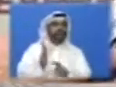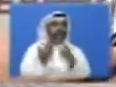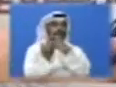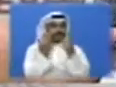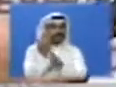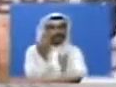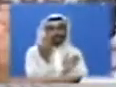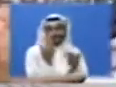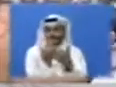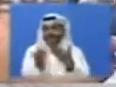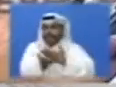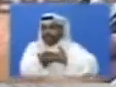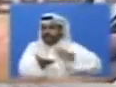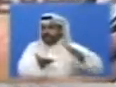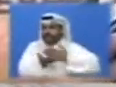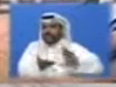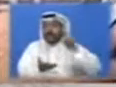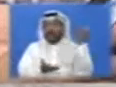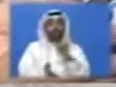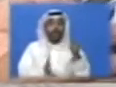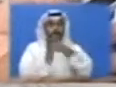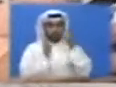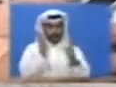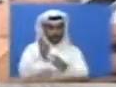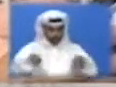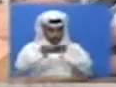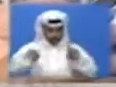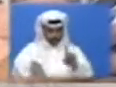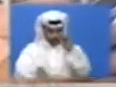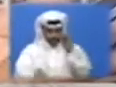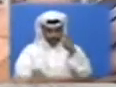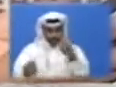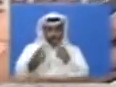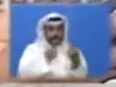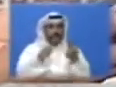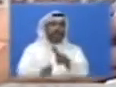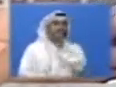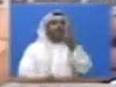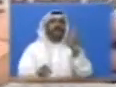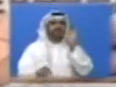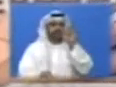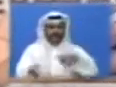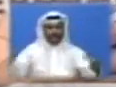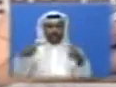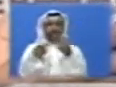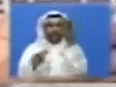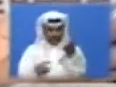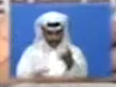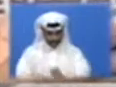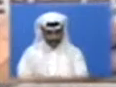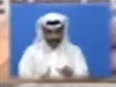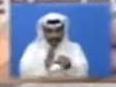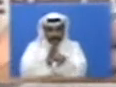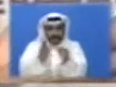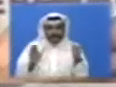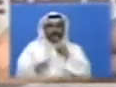الإداري والتسيب الإداري، وستطرح تجارب الدول في مكافحة هذه الظواهر السلبية، وستكون إن شاء الله يعني في